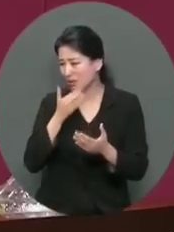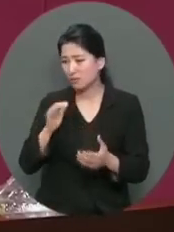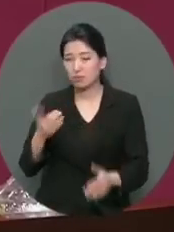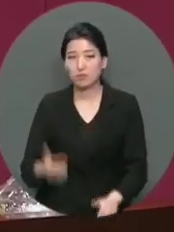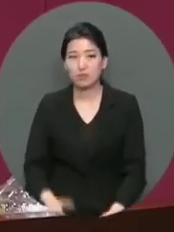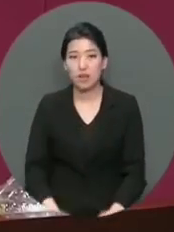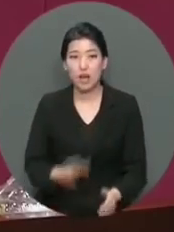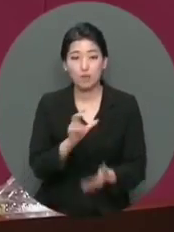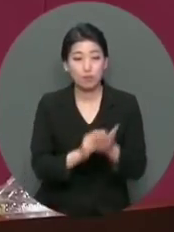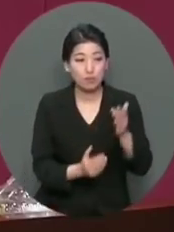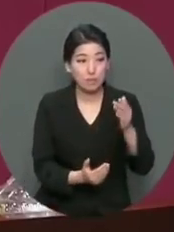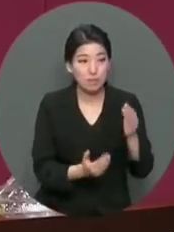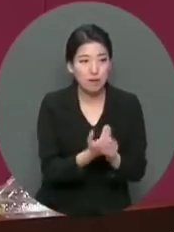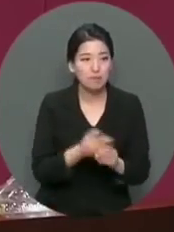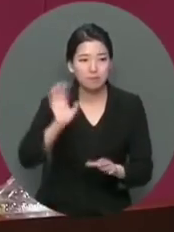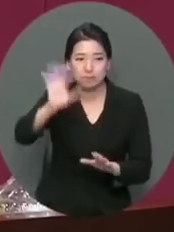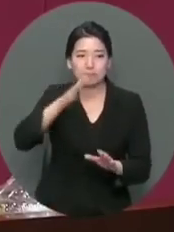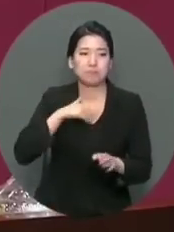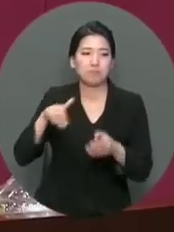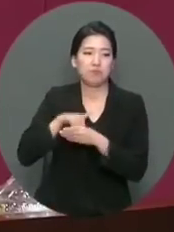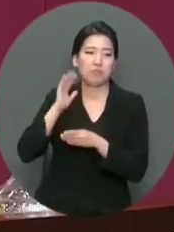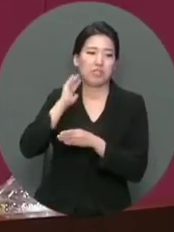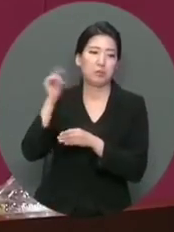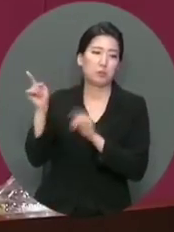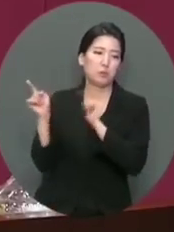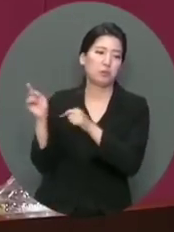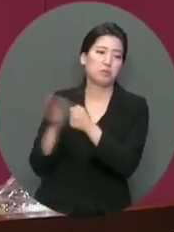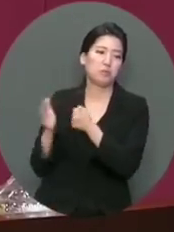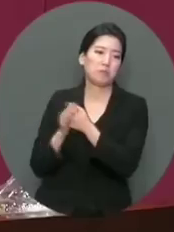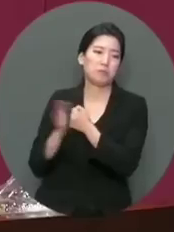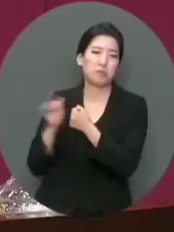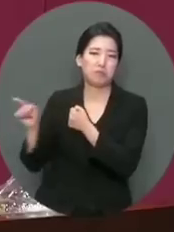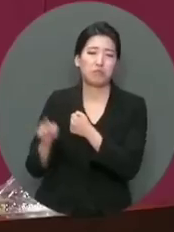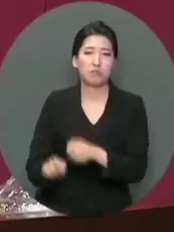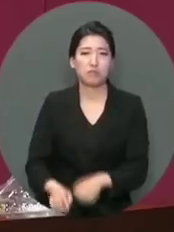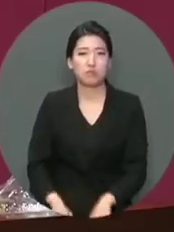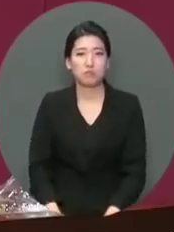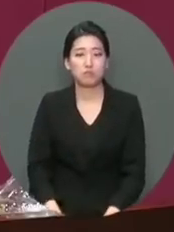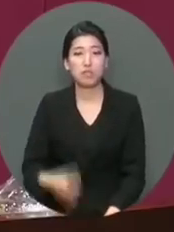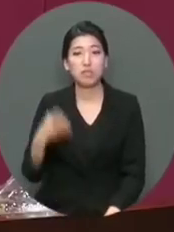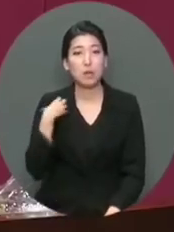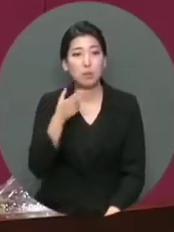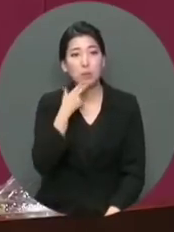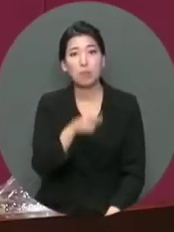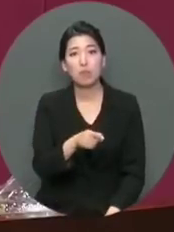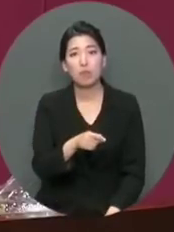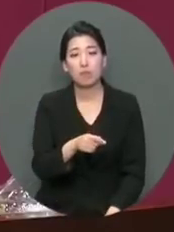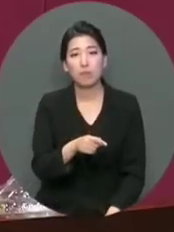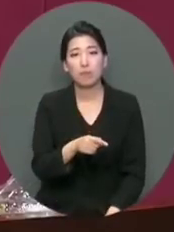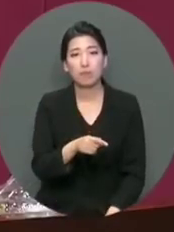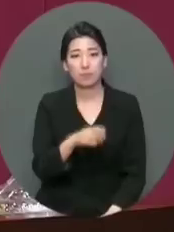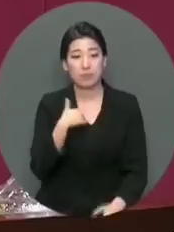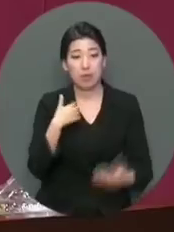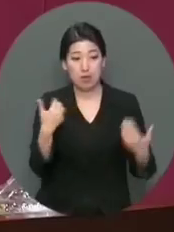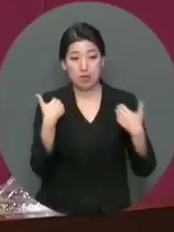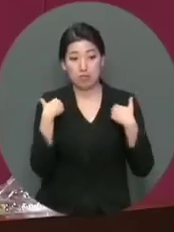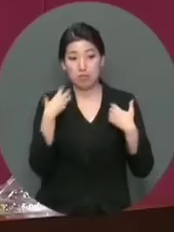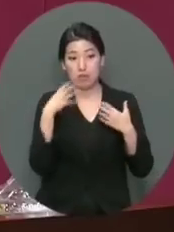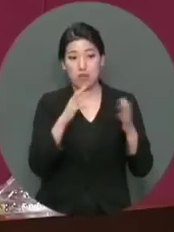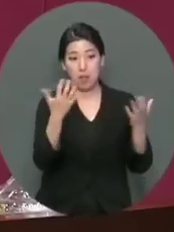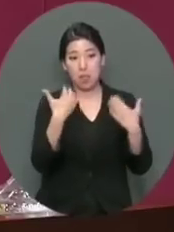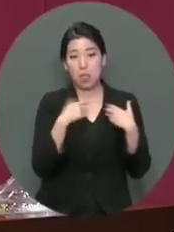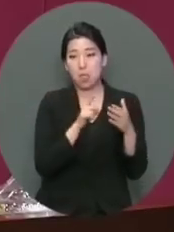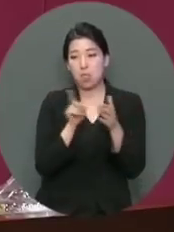터지면 전 정부 탓, 책임지는 윗선은 없고 일선 공무원들만 검찰에 불러가니